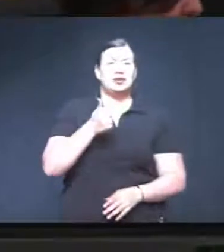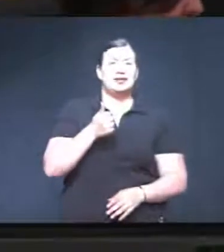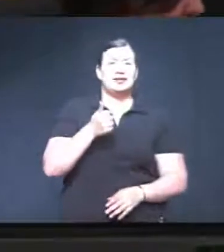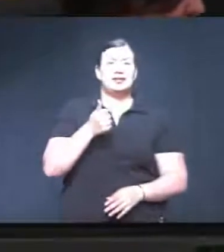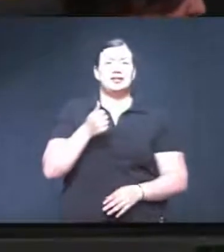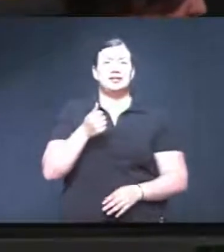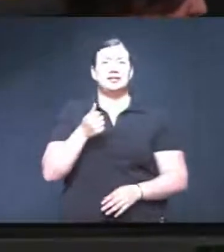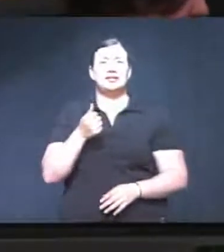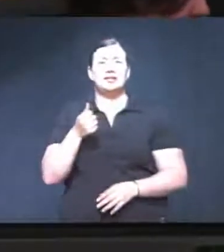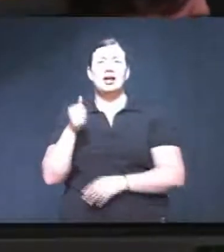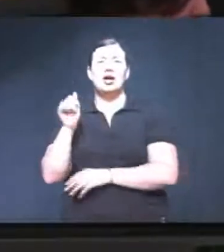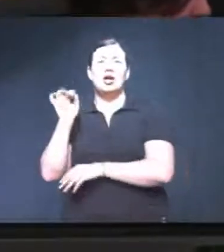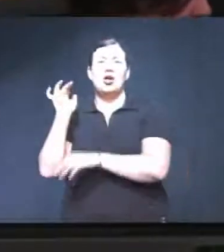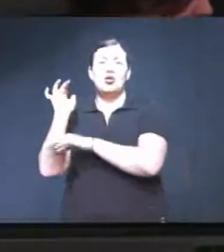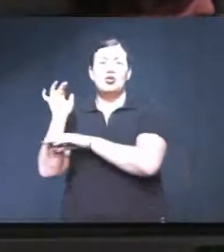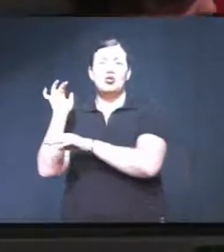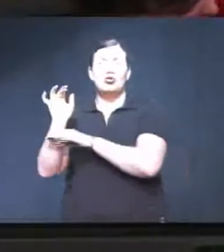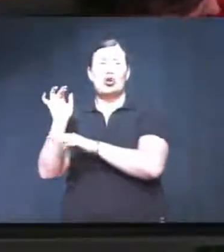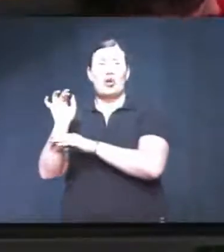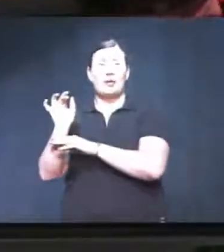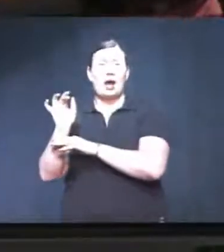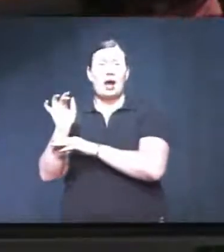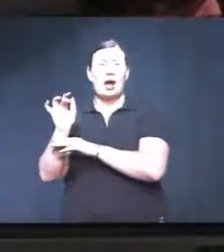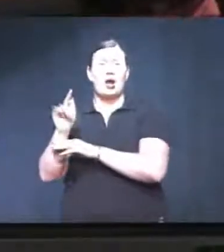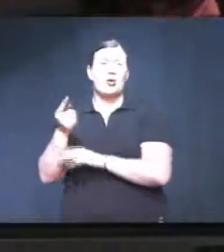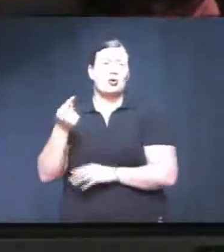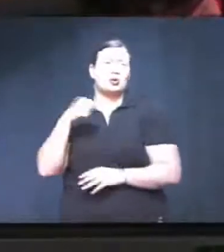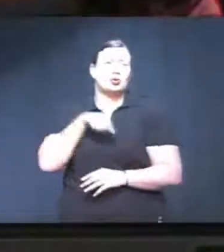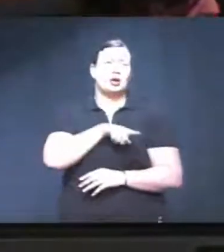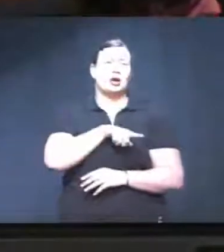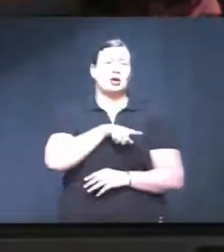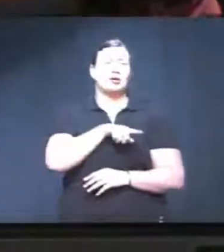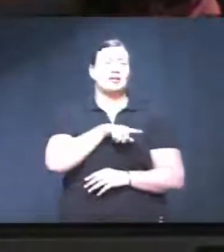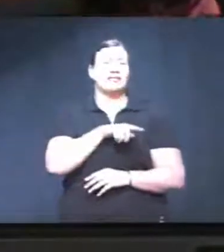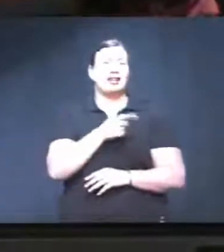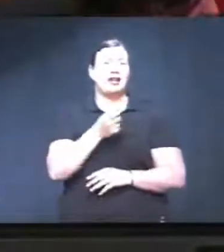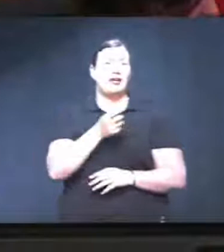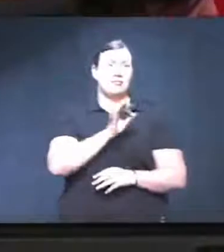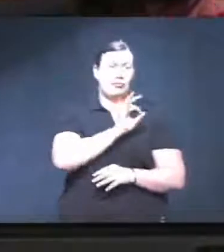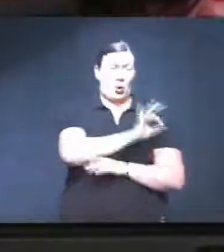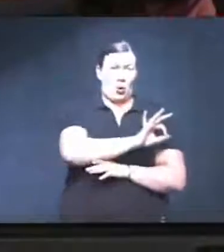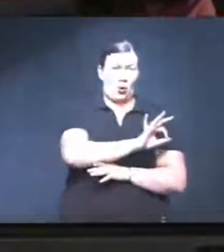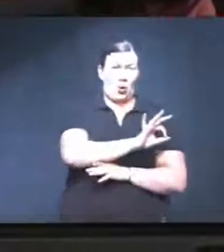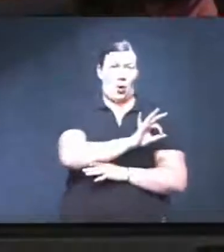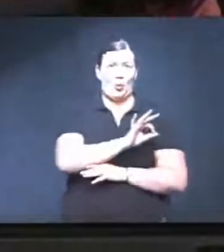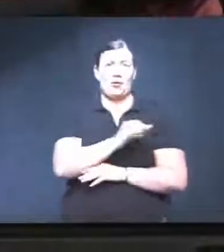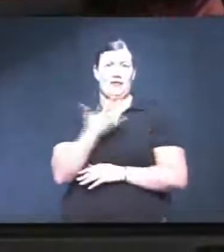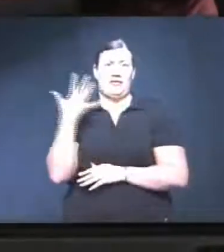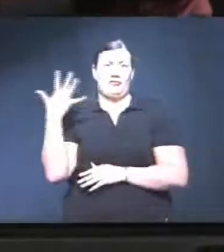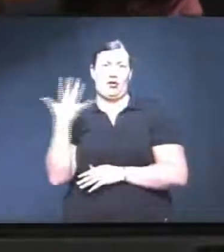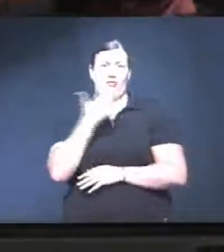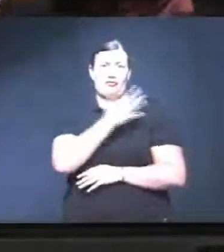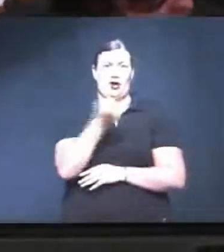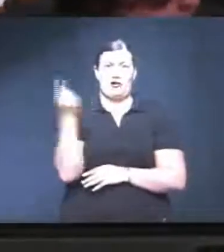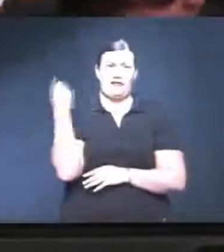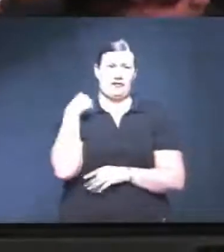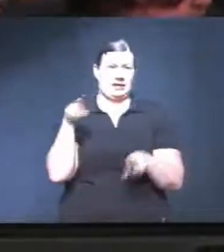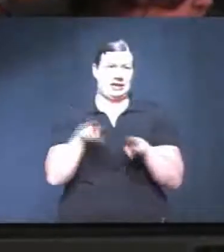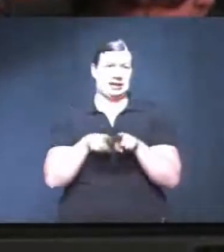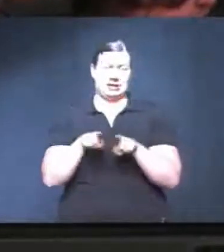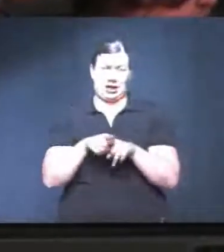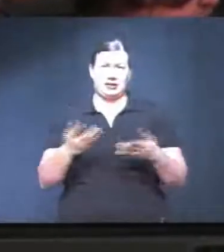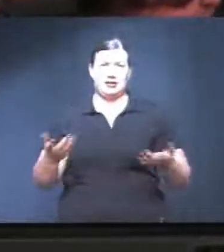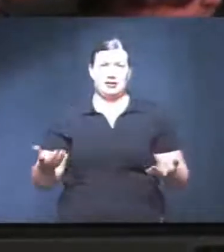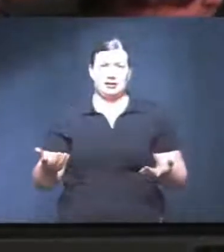kontrabeiträgen anfangen und dann so wie es von gestern gewohnt seid dass 5 zu 5 machen damit wir dann einfach diesen